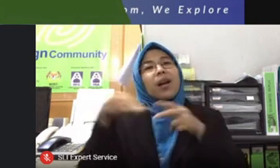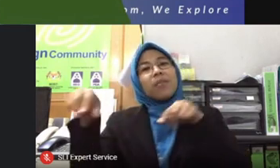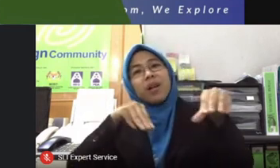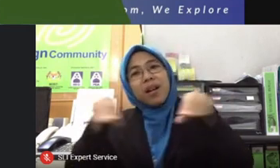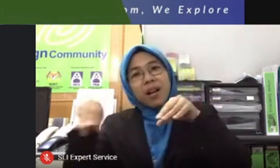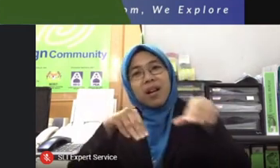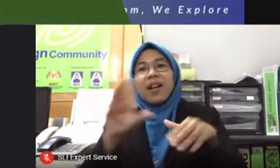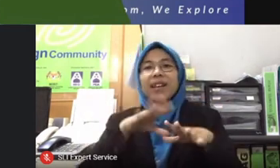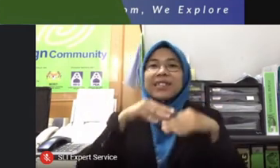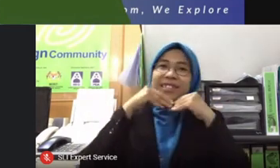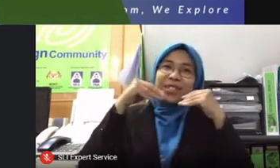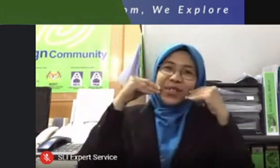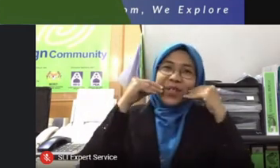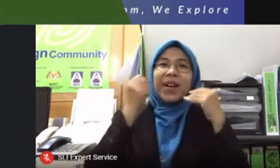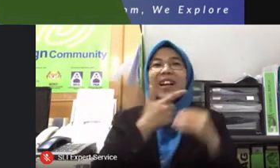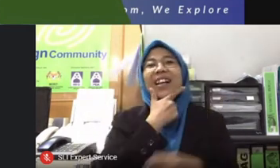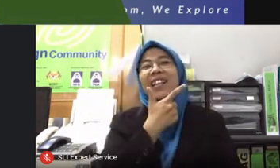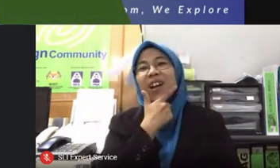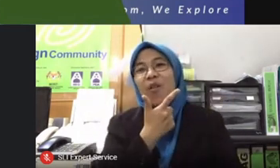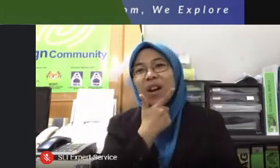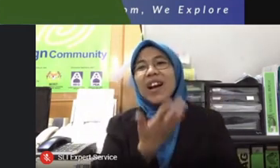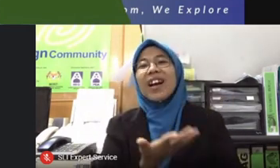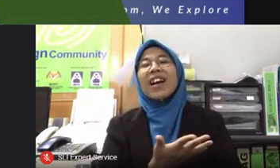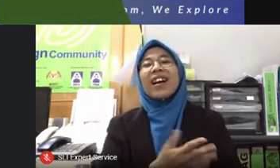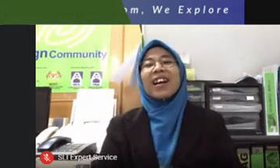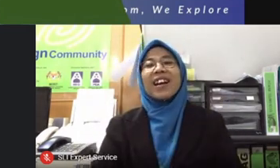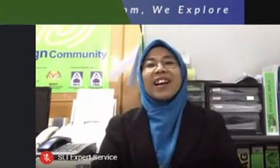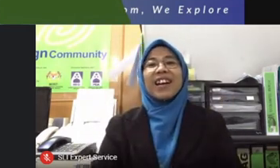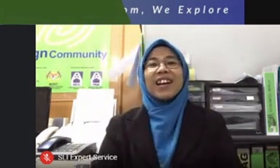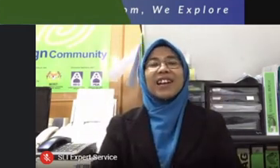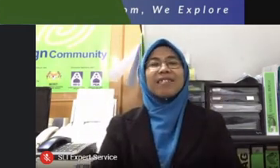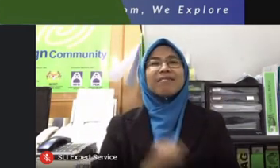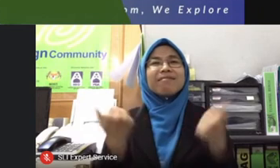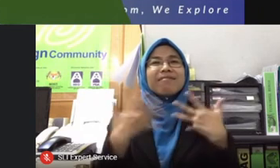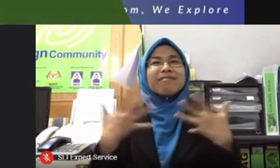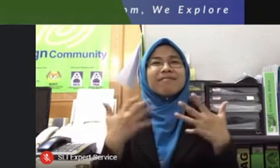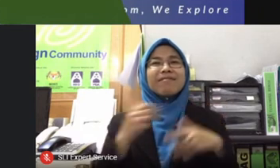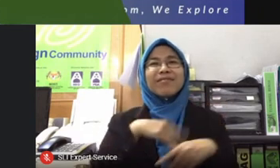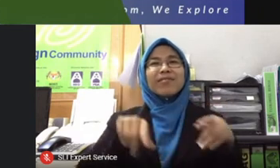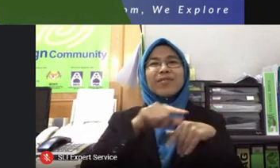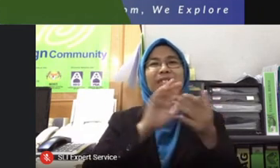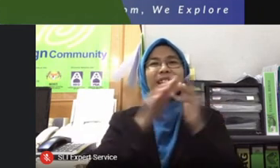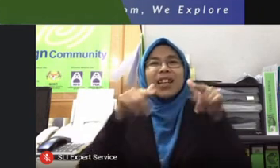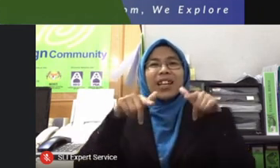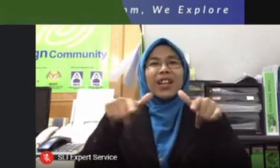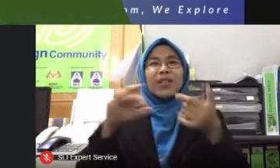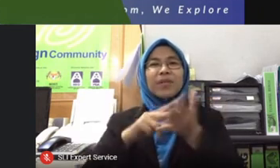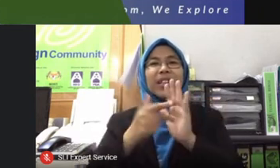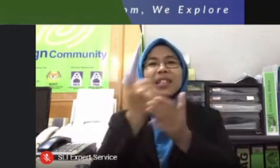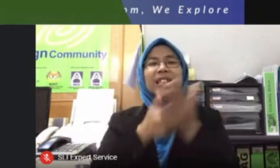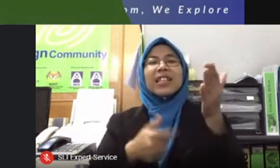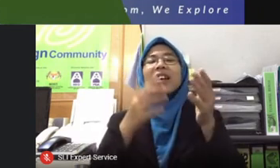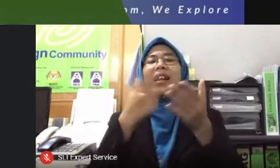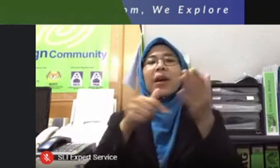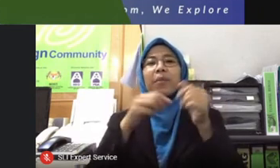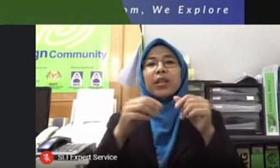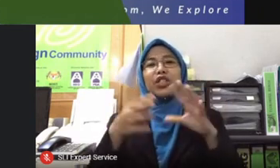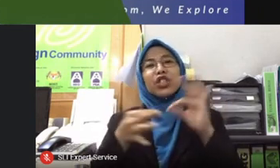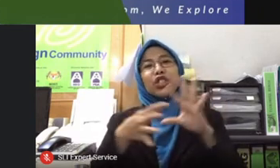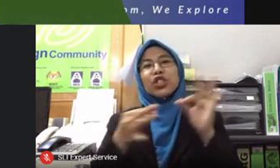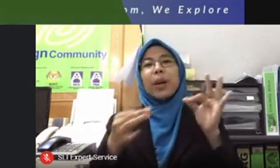akan senyum, dia akan ketawa. Takut nanti bila dah visualize semua tunggul kayu, jadi macam cerita Bujang Lapuk dengan